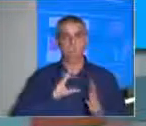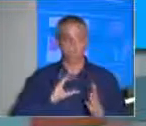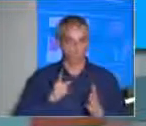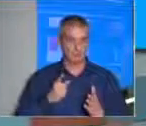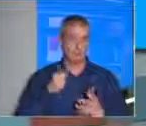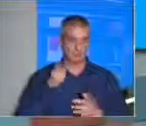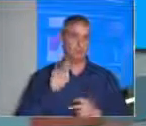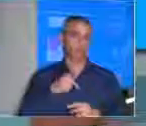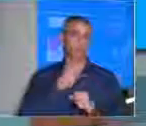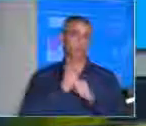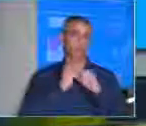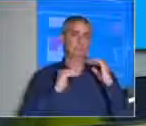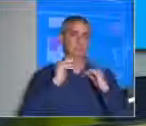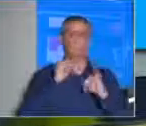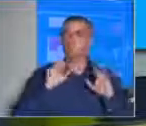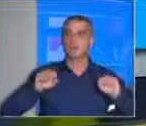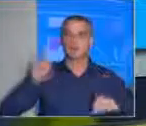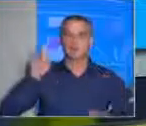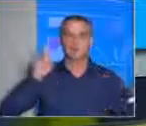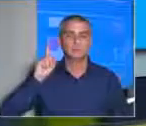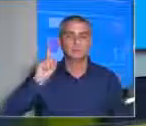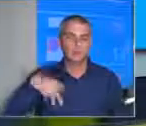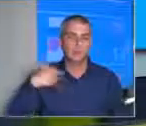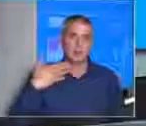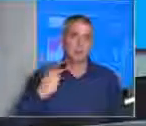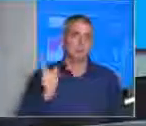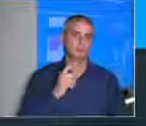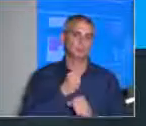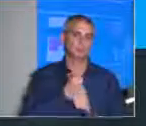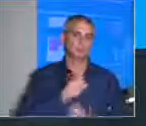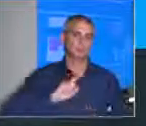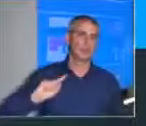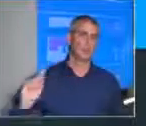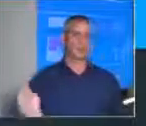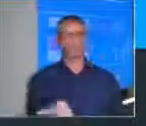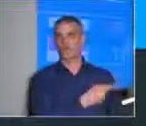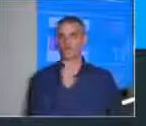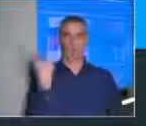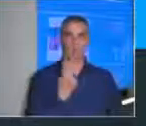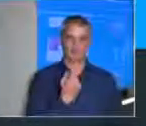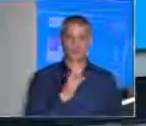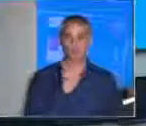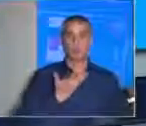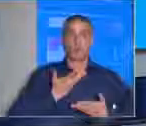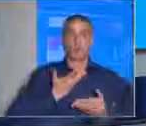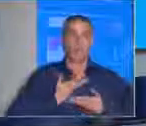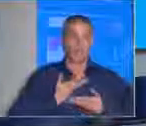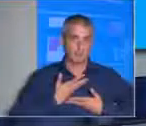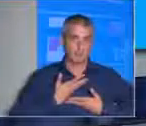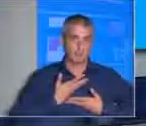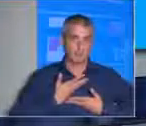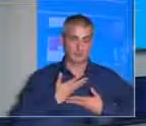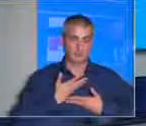הנשיא... ובסנאט יש את האיזון אבל הזה. אבל הנשיא צריך להיות זה שמייצג את כלל הציבור, ואם הוא מקבל